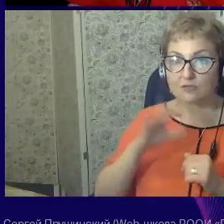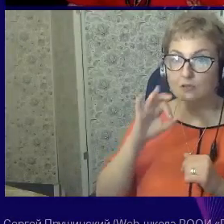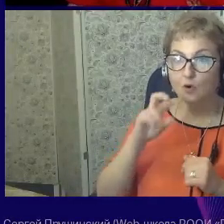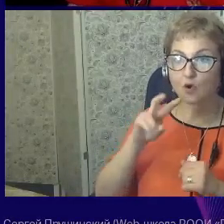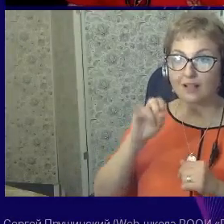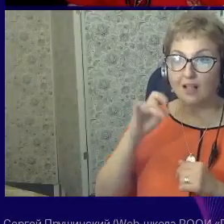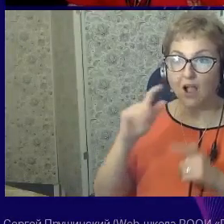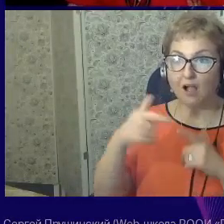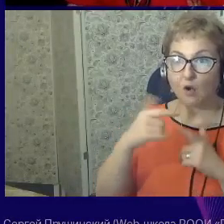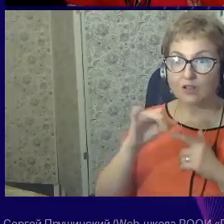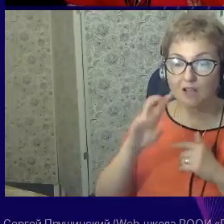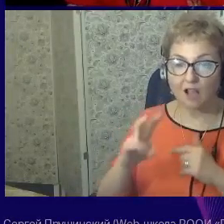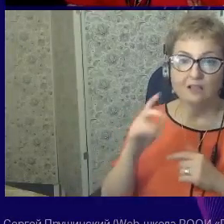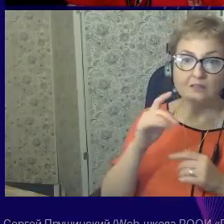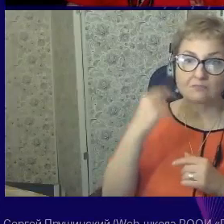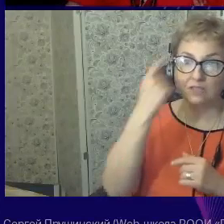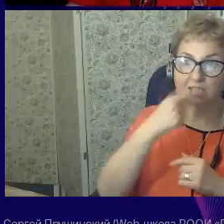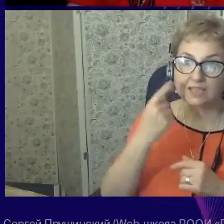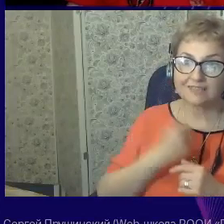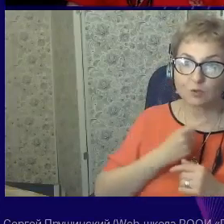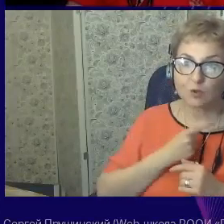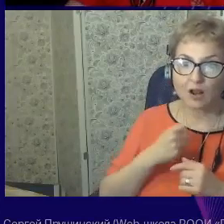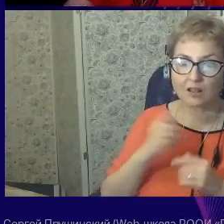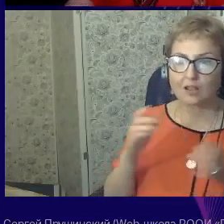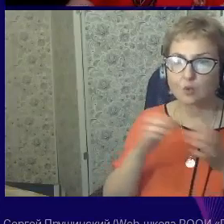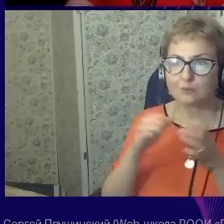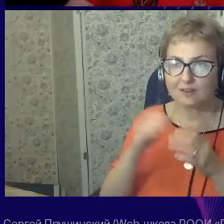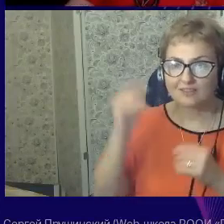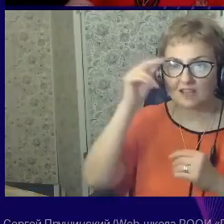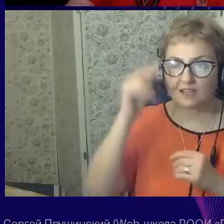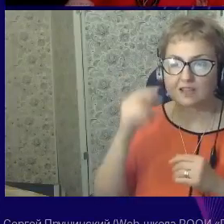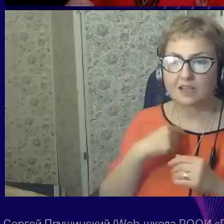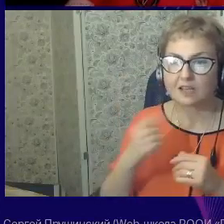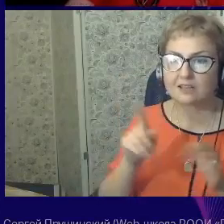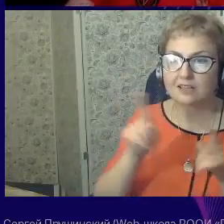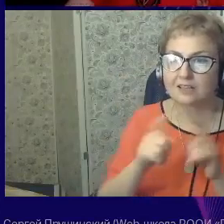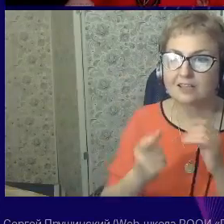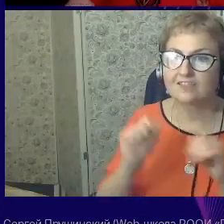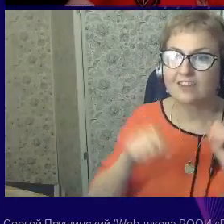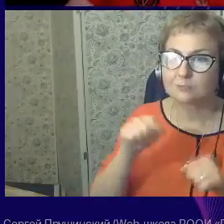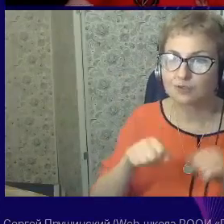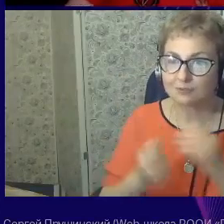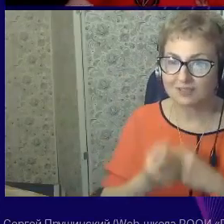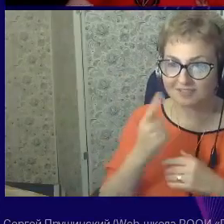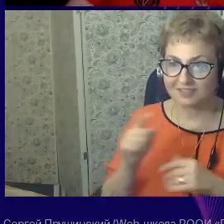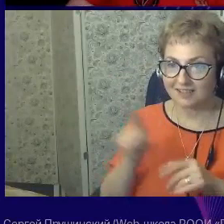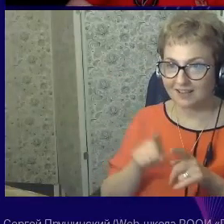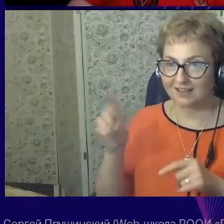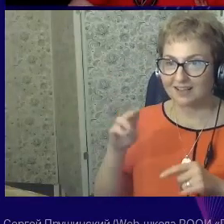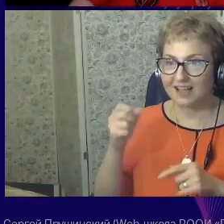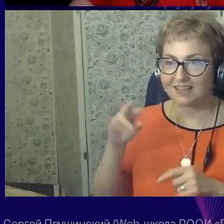проводим индивидуальные и групповые занятия. Такие возможности у нас появились, вот как сказала тоже